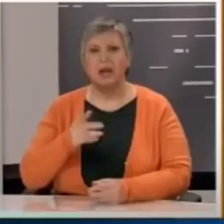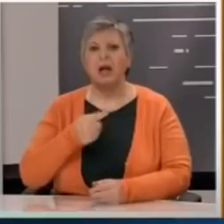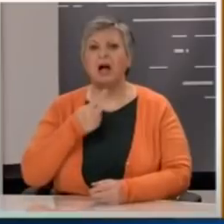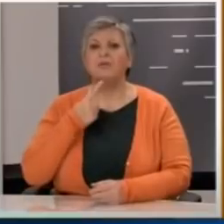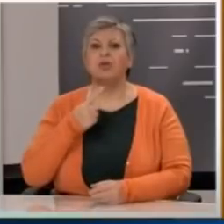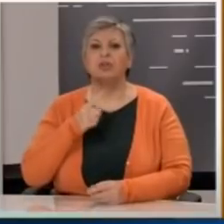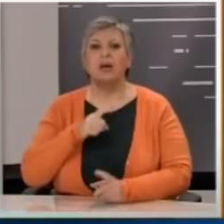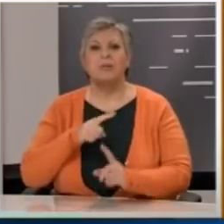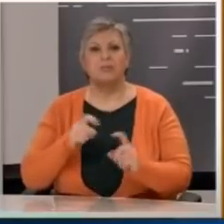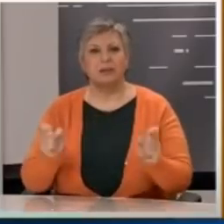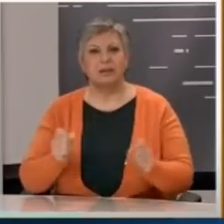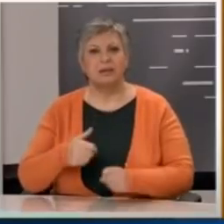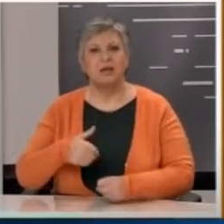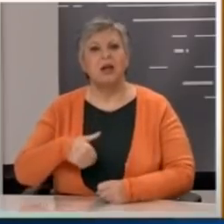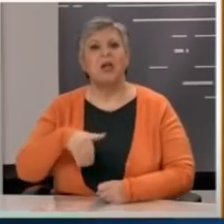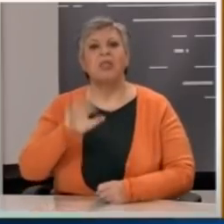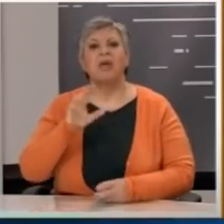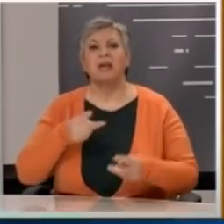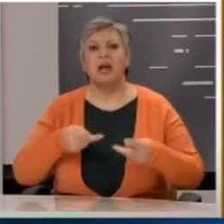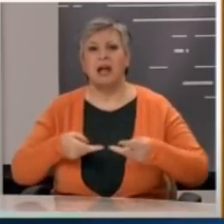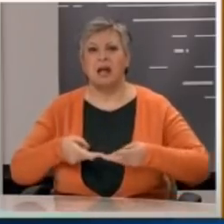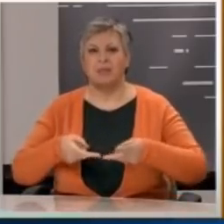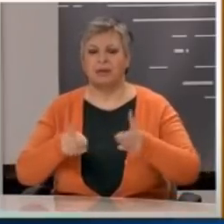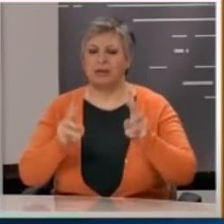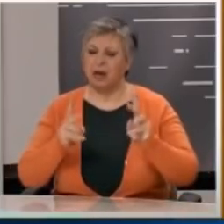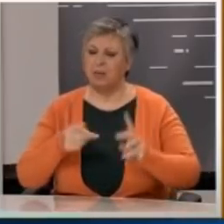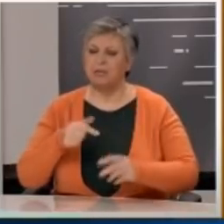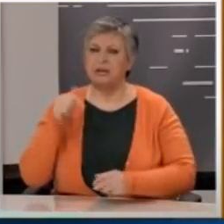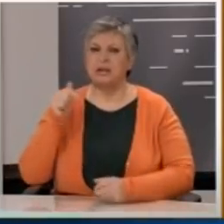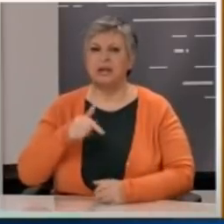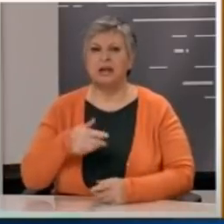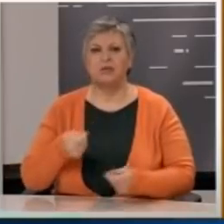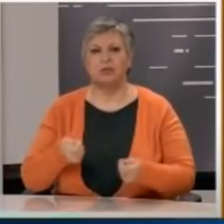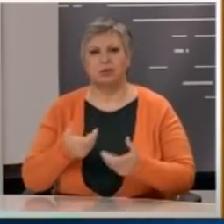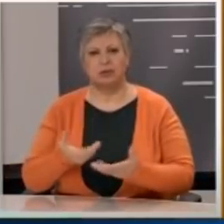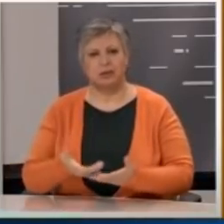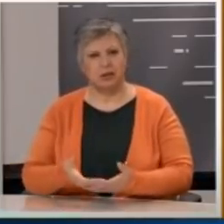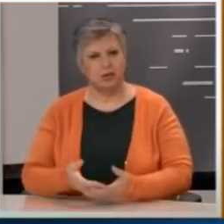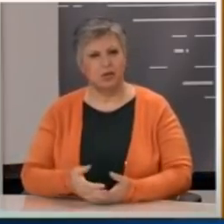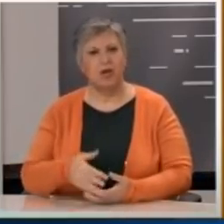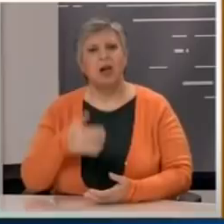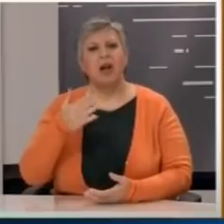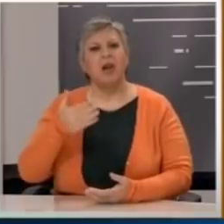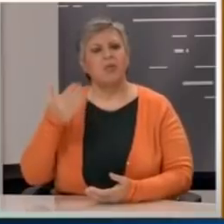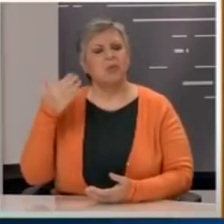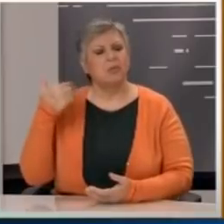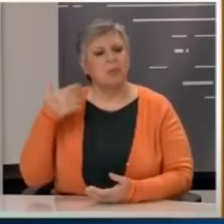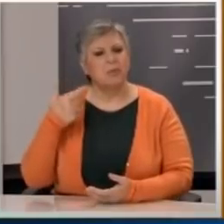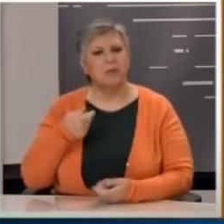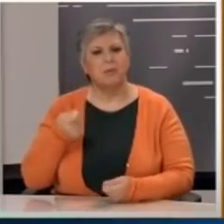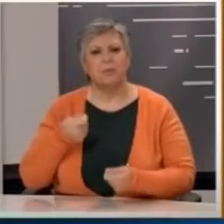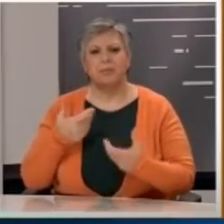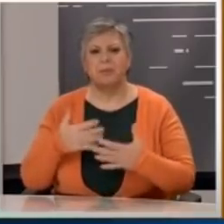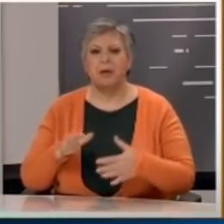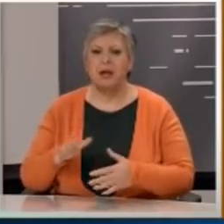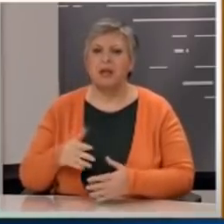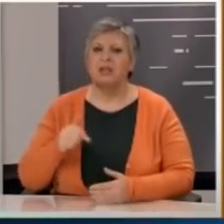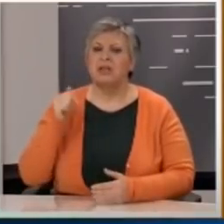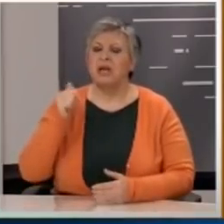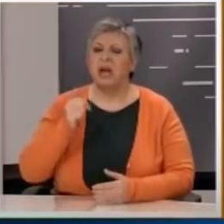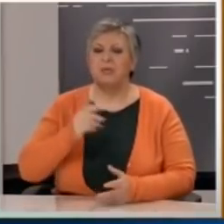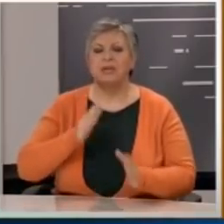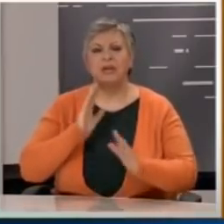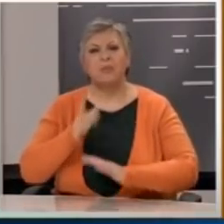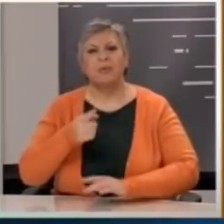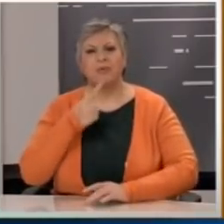δεν επιτρέπεται να είναι σας ανεβού. Κάτι είπε, προτροπές έδινε και λέει σας το λέμε ευθύτε